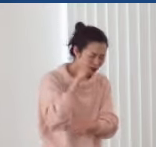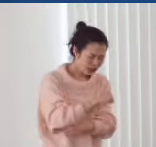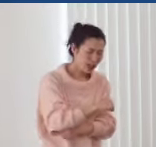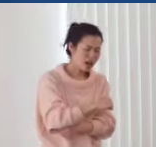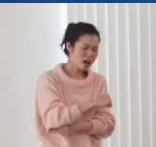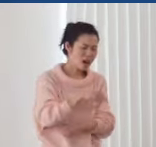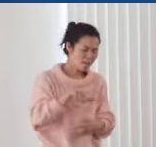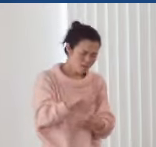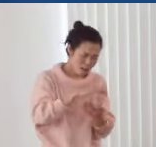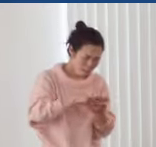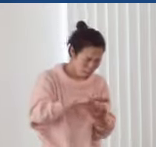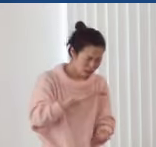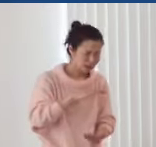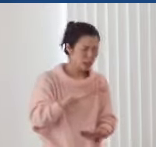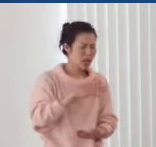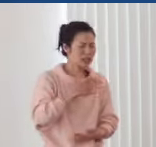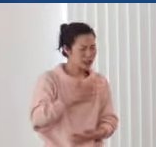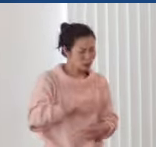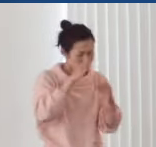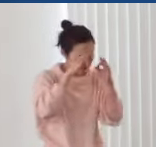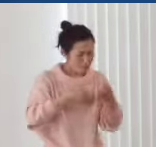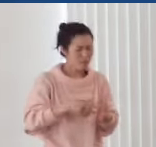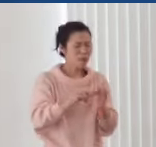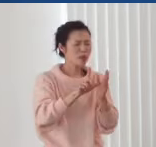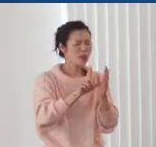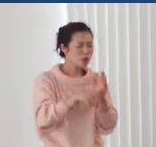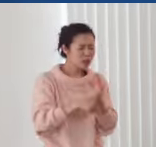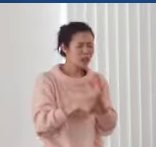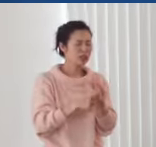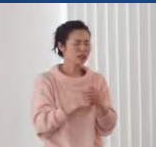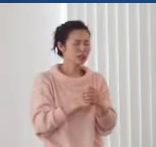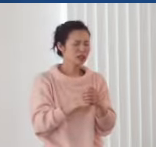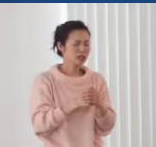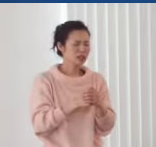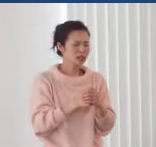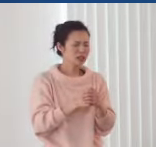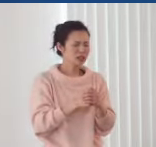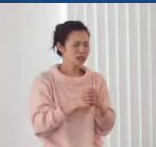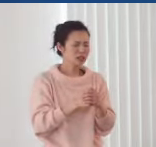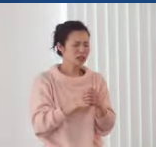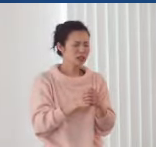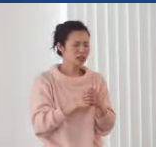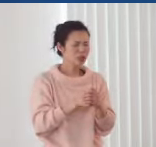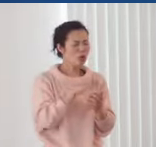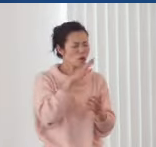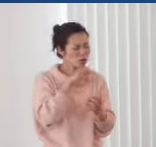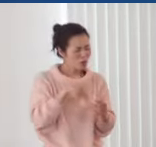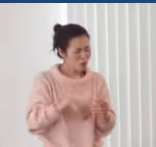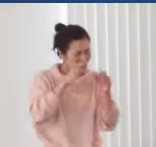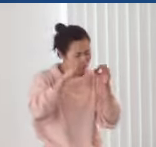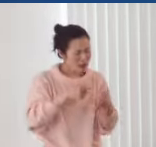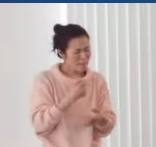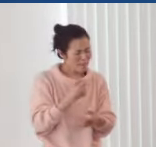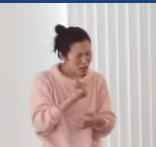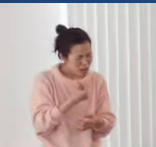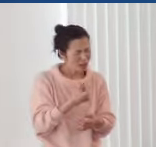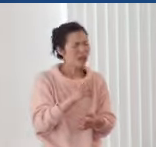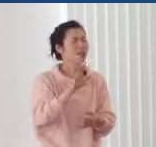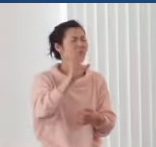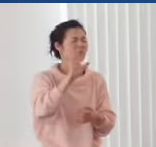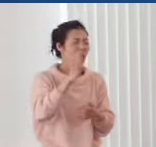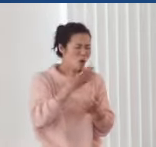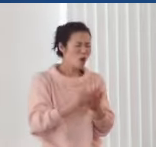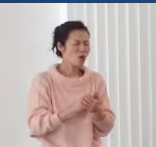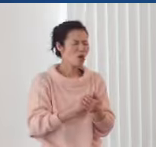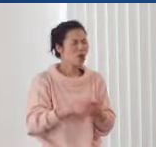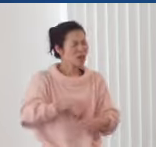罪深さを覚える時に、私たちの知れることは本当にわずかであり、また正しく理